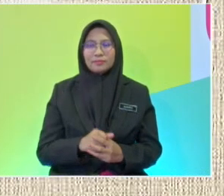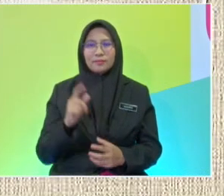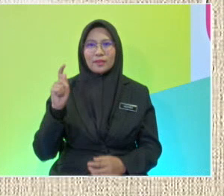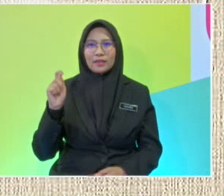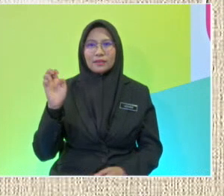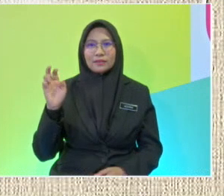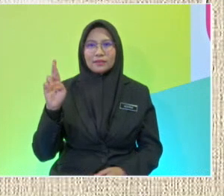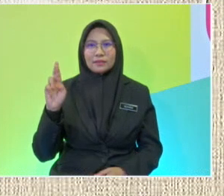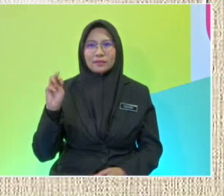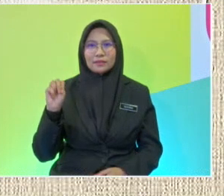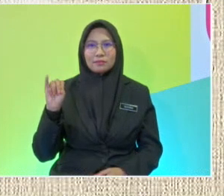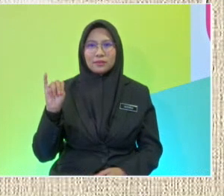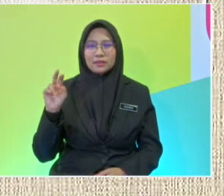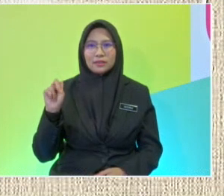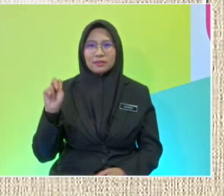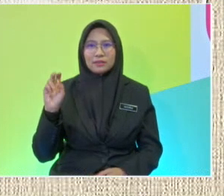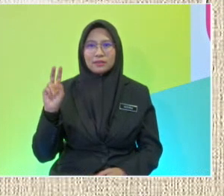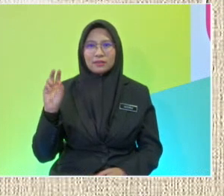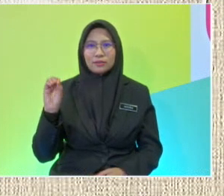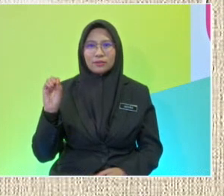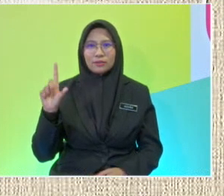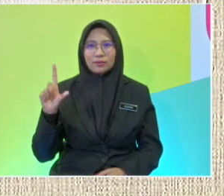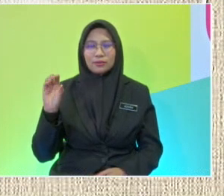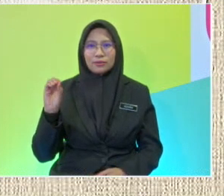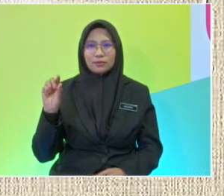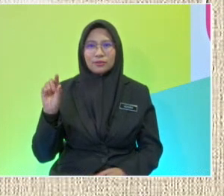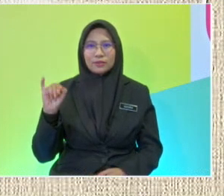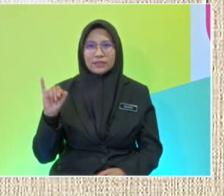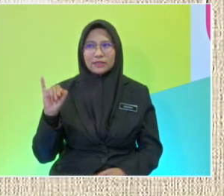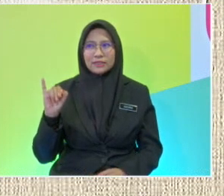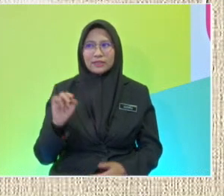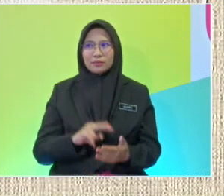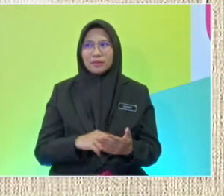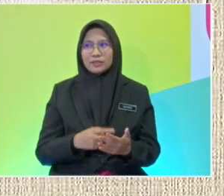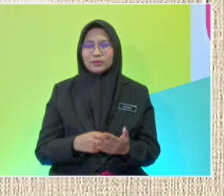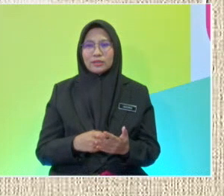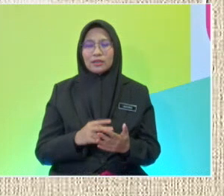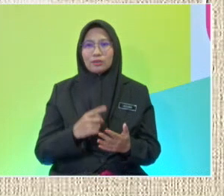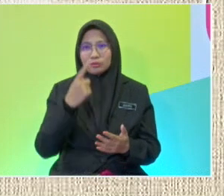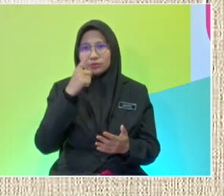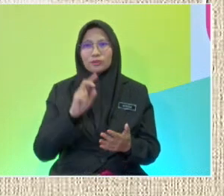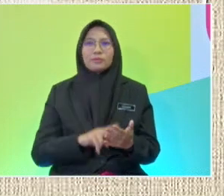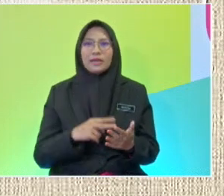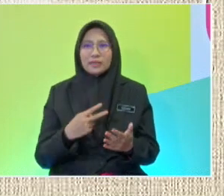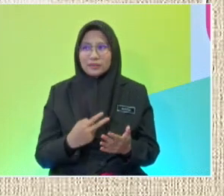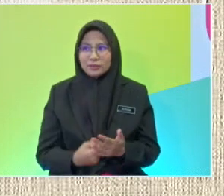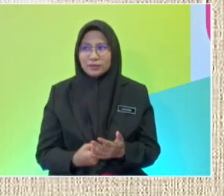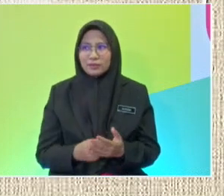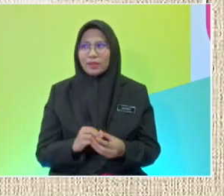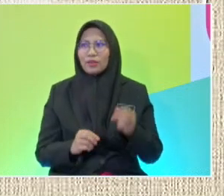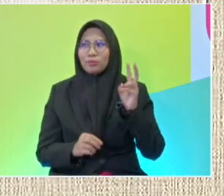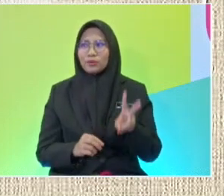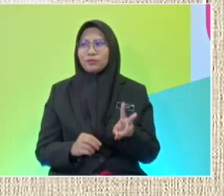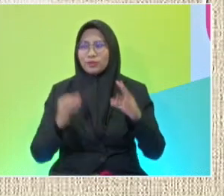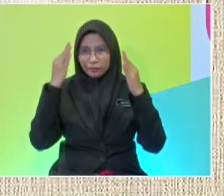atau istilah pengertian yang kedua fakta lebih kepada maklumatkan tentang fungsi jenis